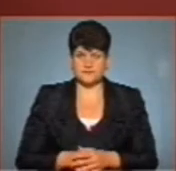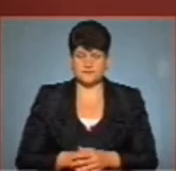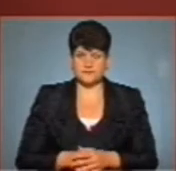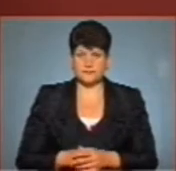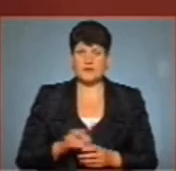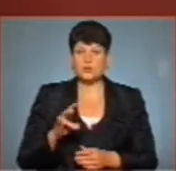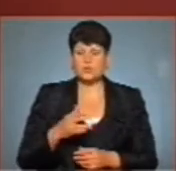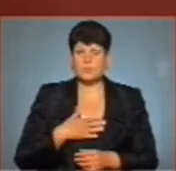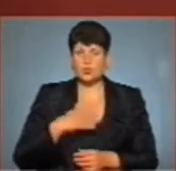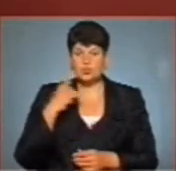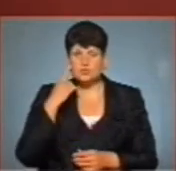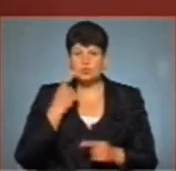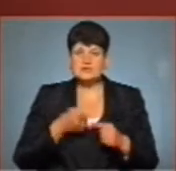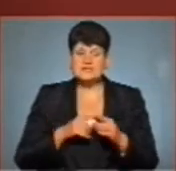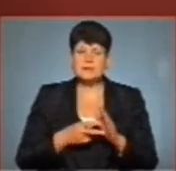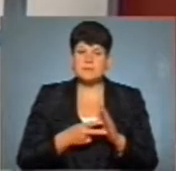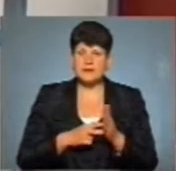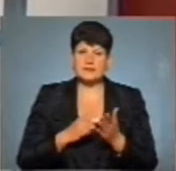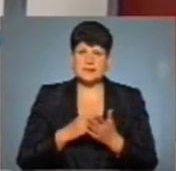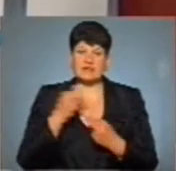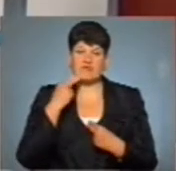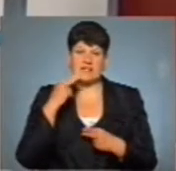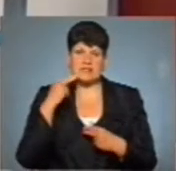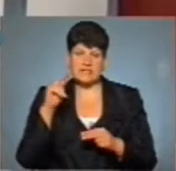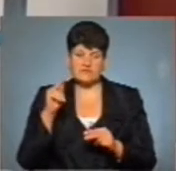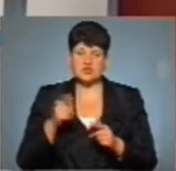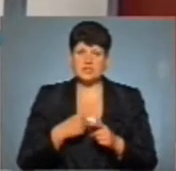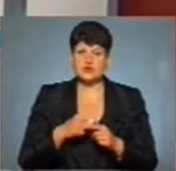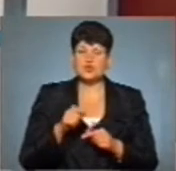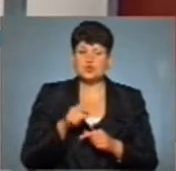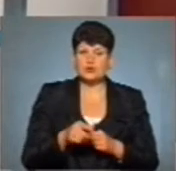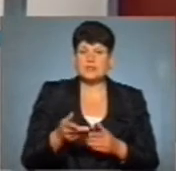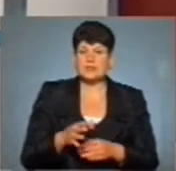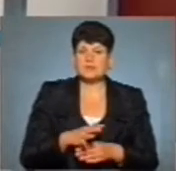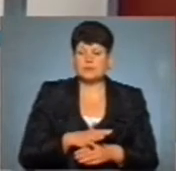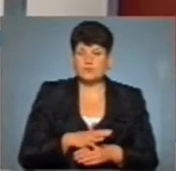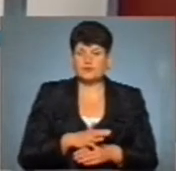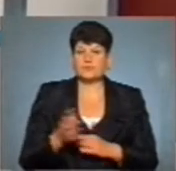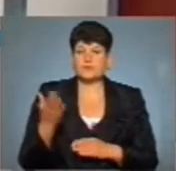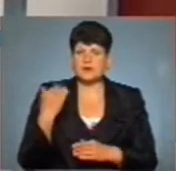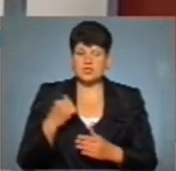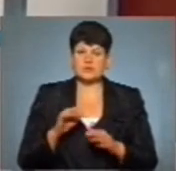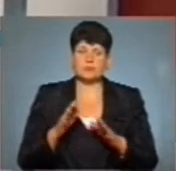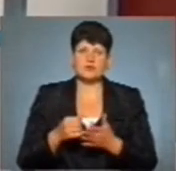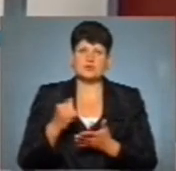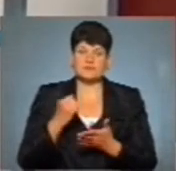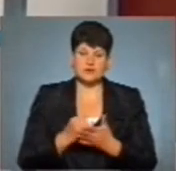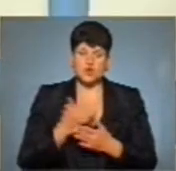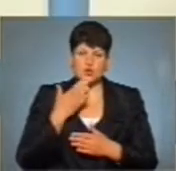Ну, на мою думку, цей план є значно ефективніший, ніж той, який був діючий до моменту затвердження останньої